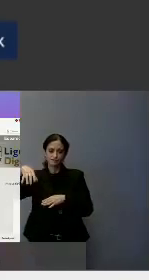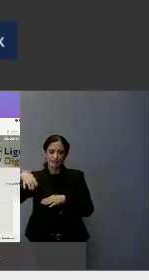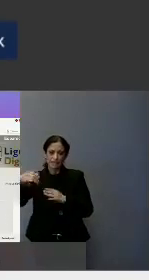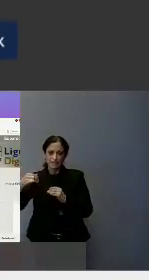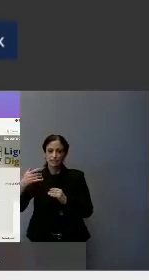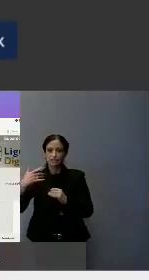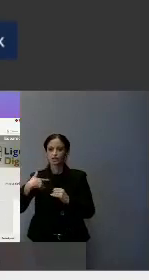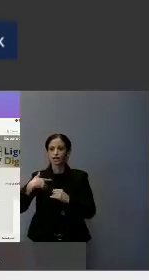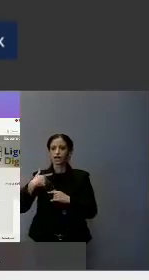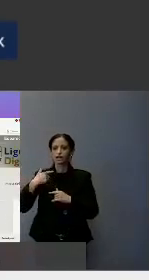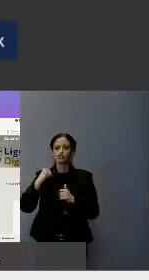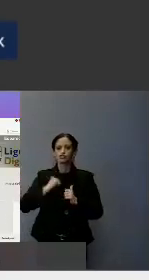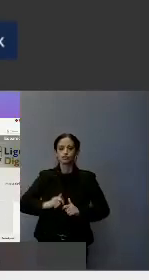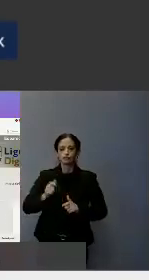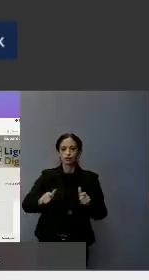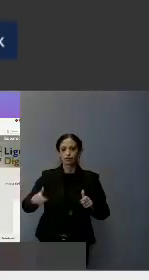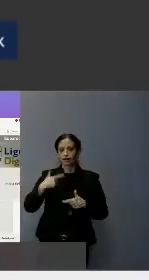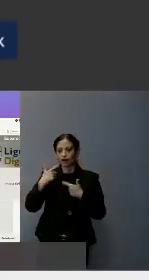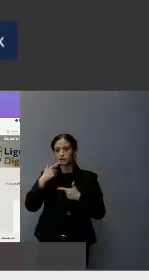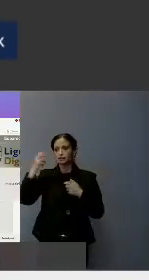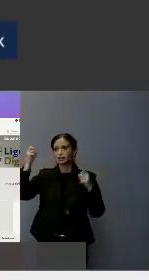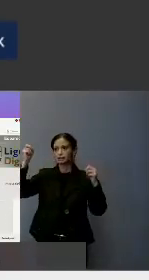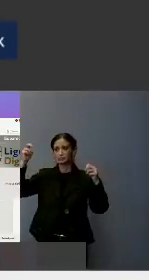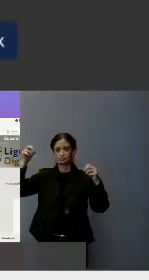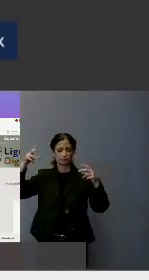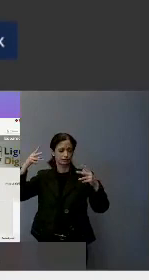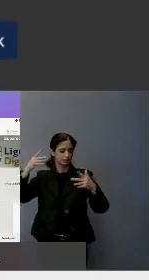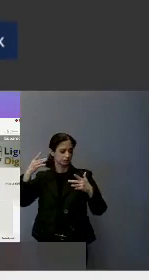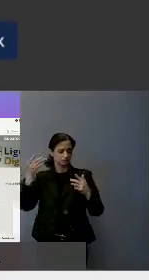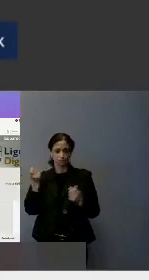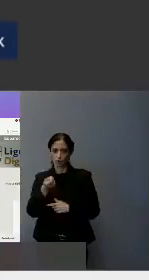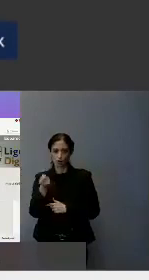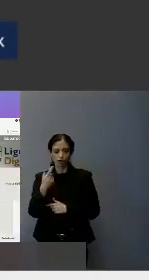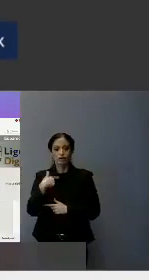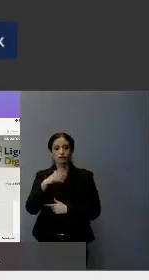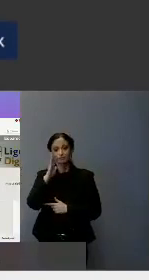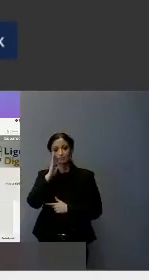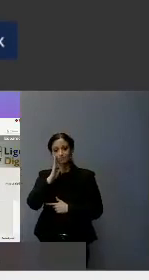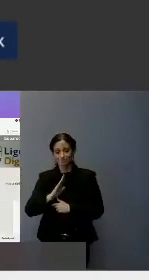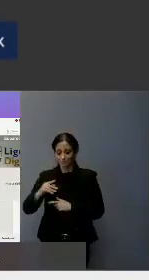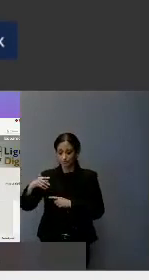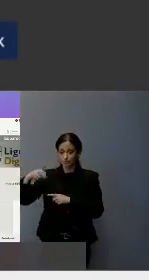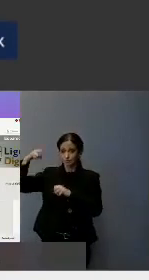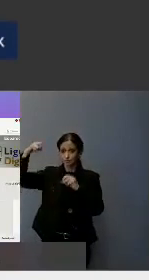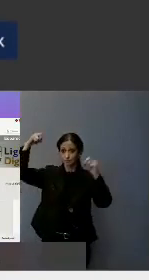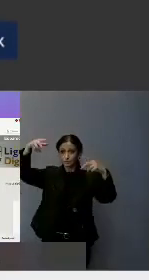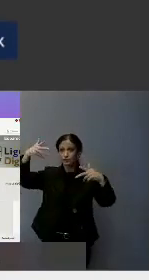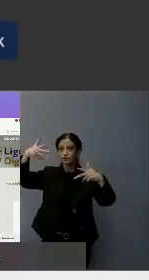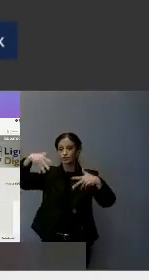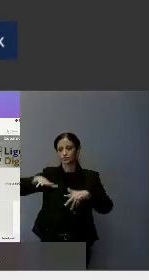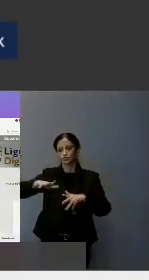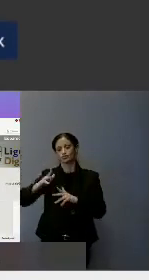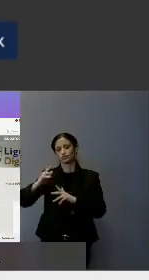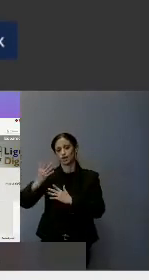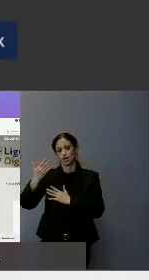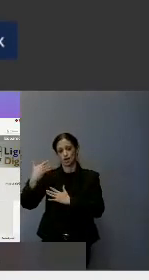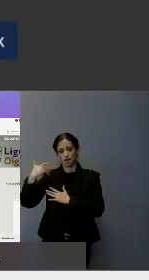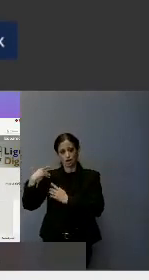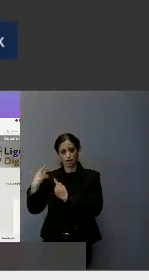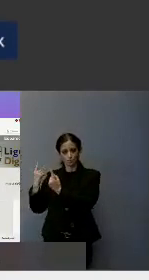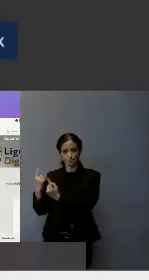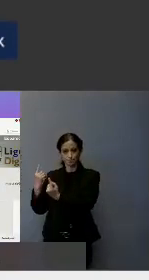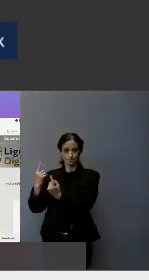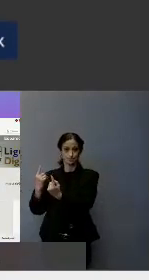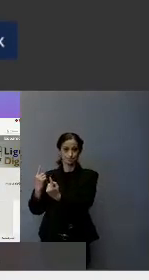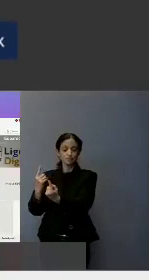illuminate chiedono se possibile immettere un corpo illuminante sulla falsariga di quelli che sono stati messi con grande debbo dire successo